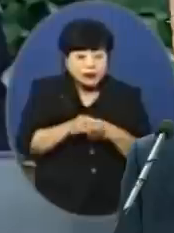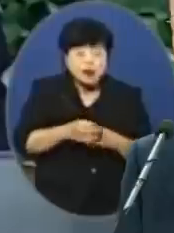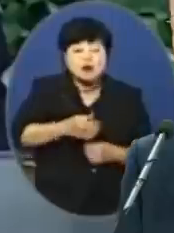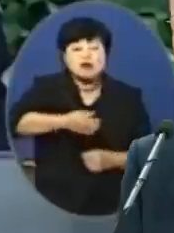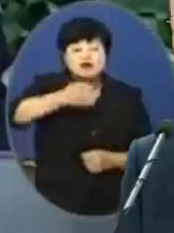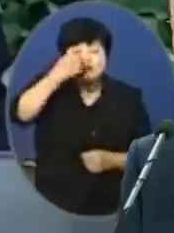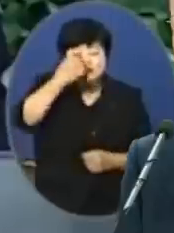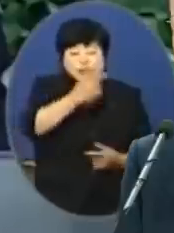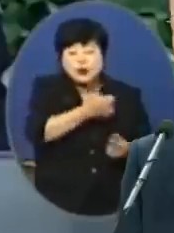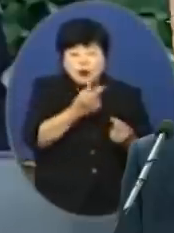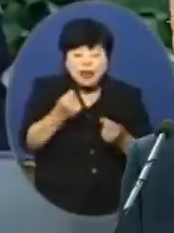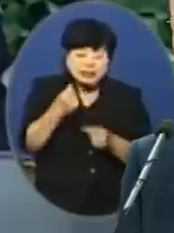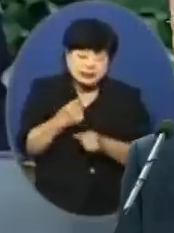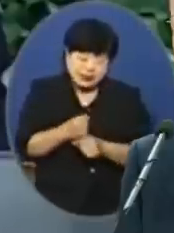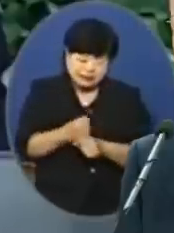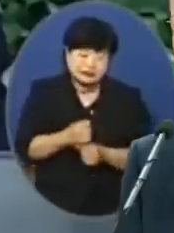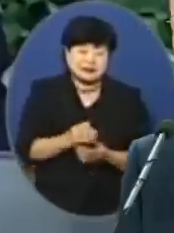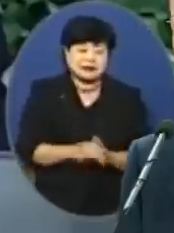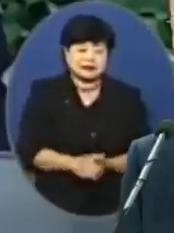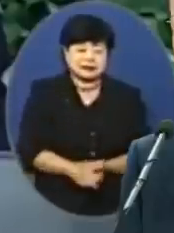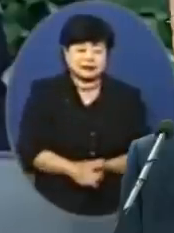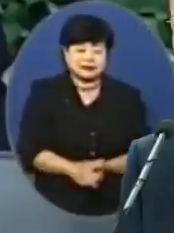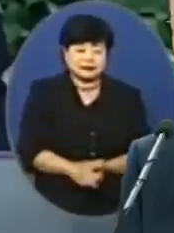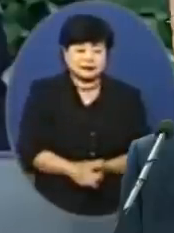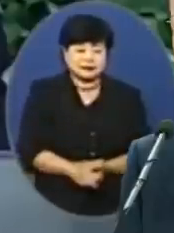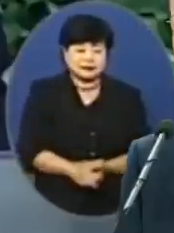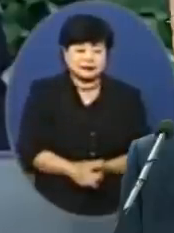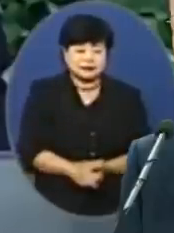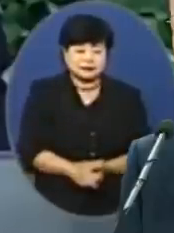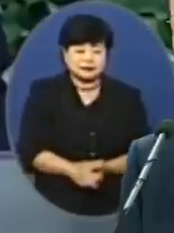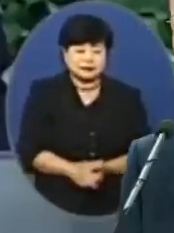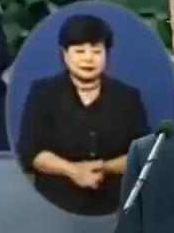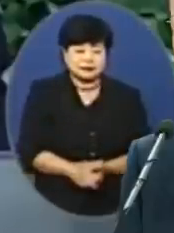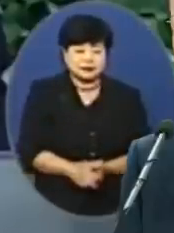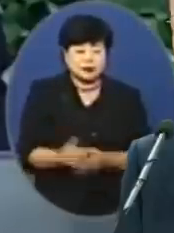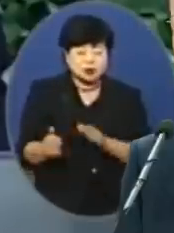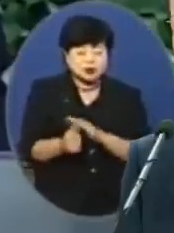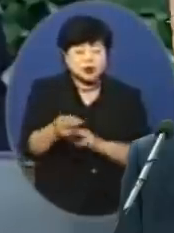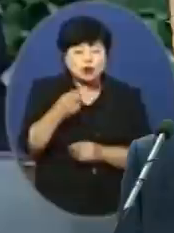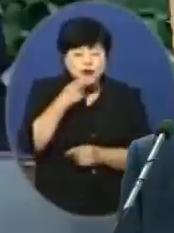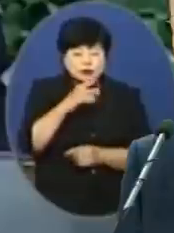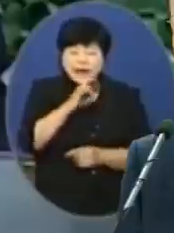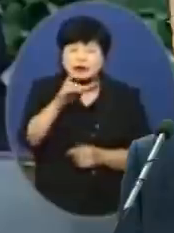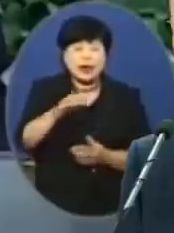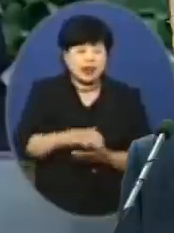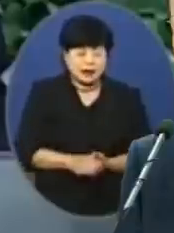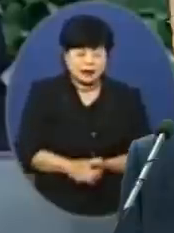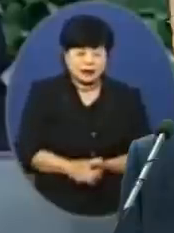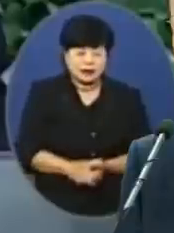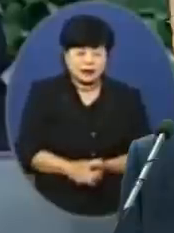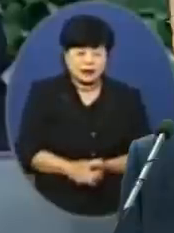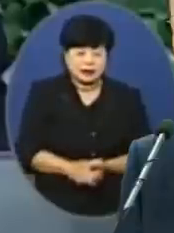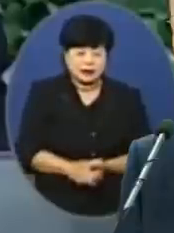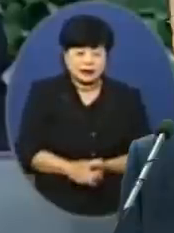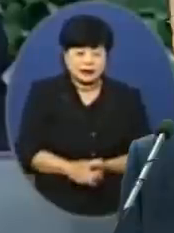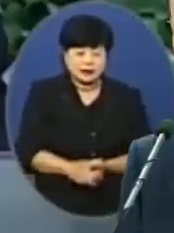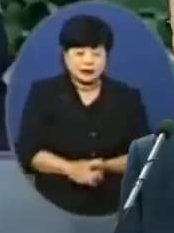소원이 꿈을 만들어내는 것입니다. 아무 소원도 없으면 안 돼요.